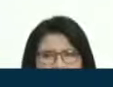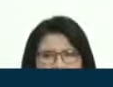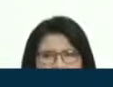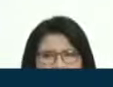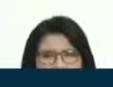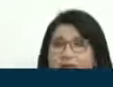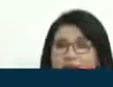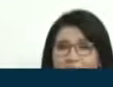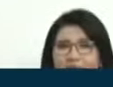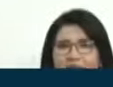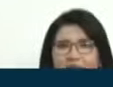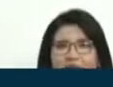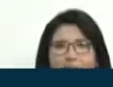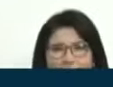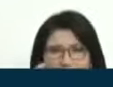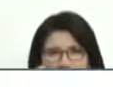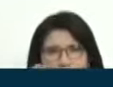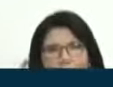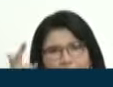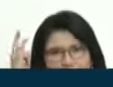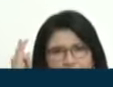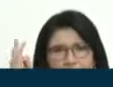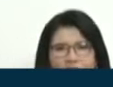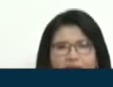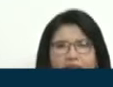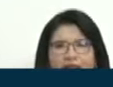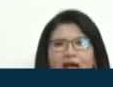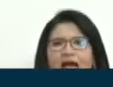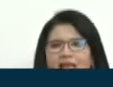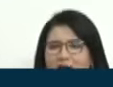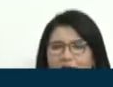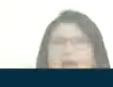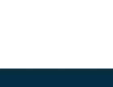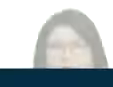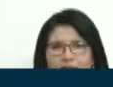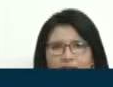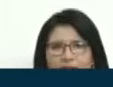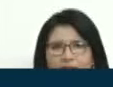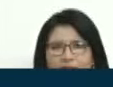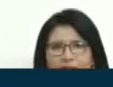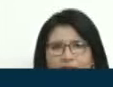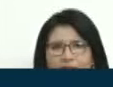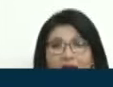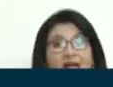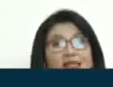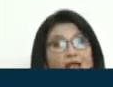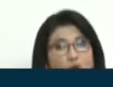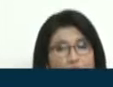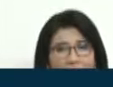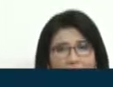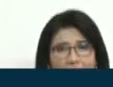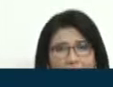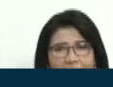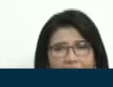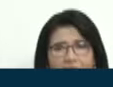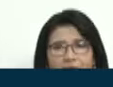Terima kasih Pak Prabowo, terima kasih Pak Ganjar atas kesepemahaman ya terkait persoalan ini. Ya, sekali lagi,